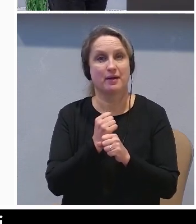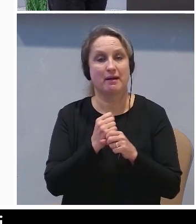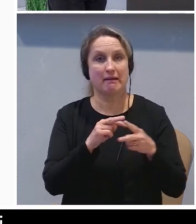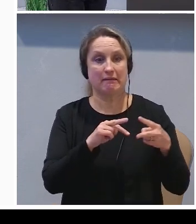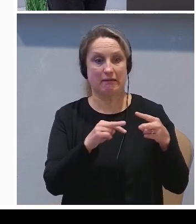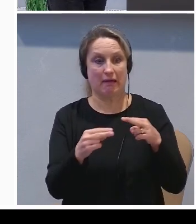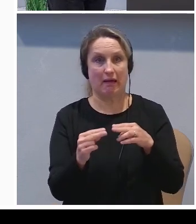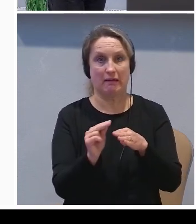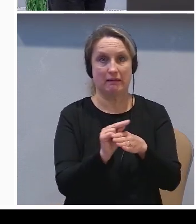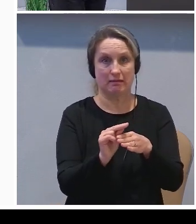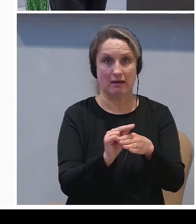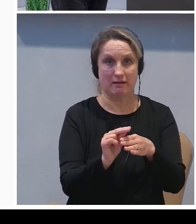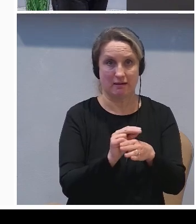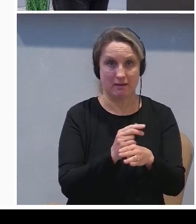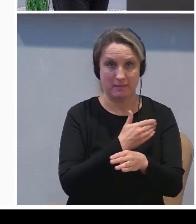geeniteraapiat